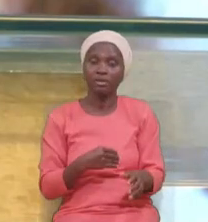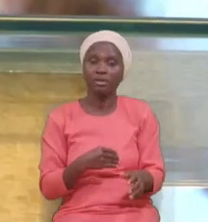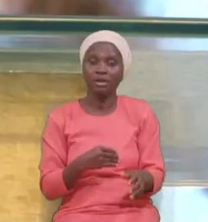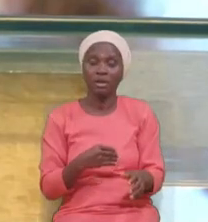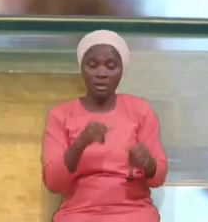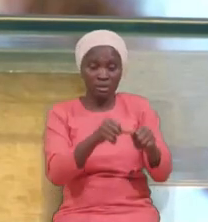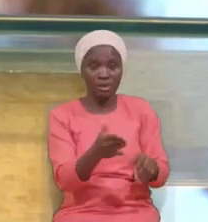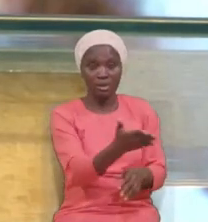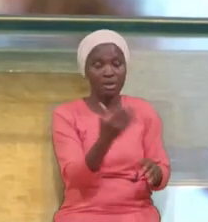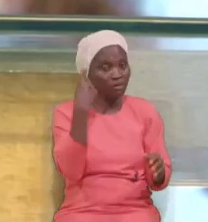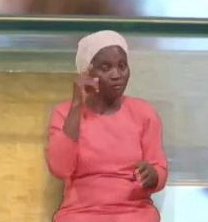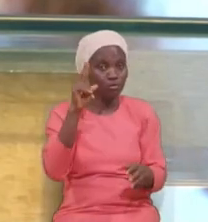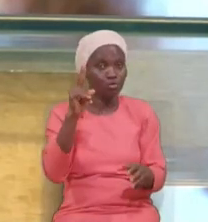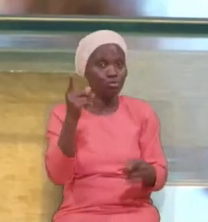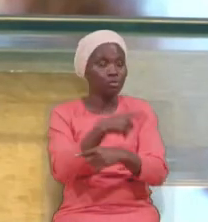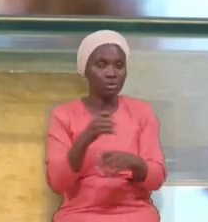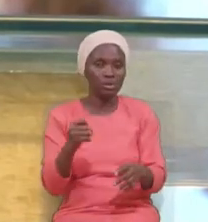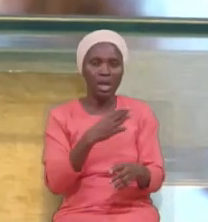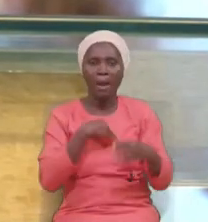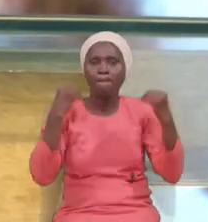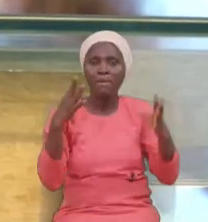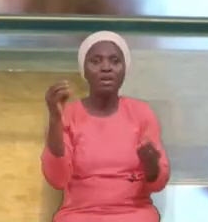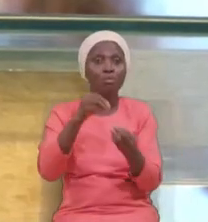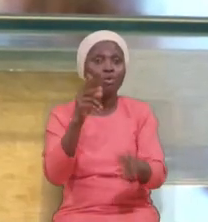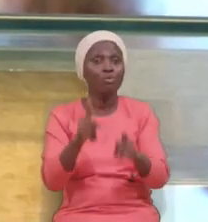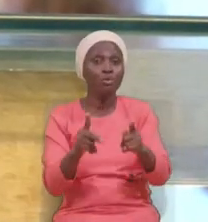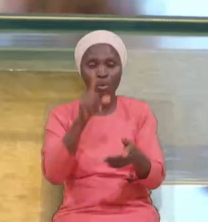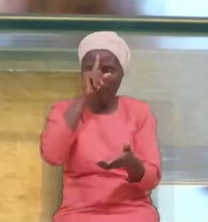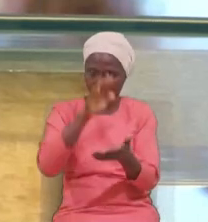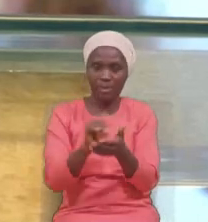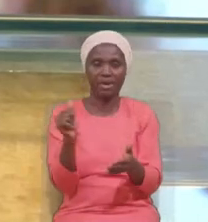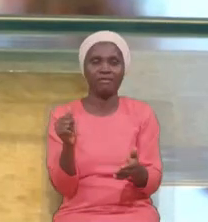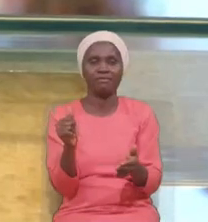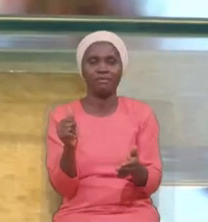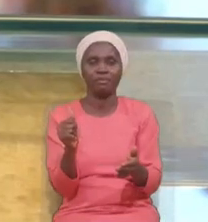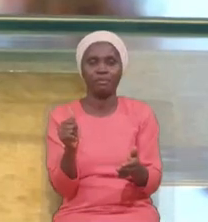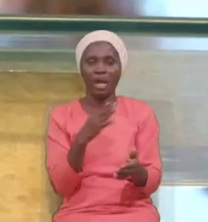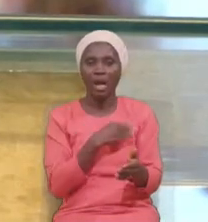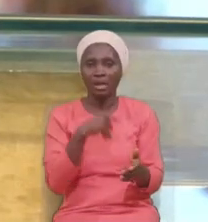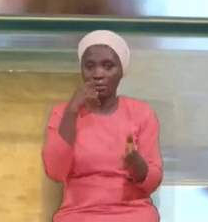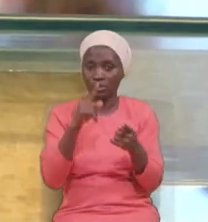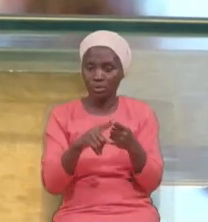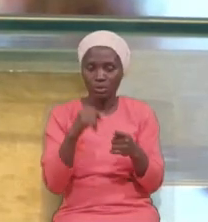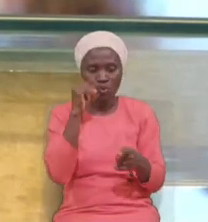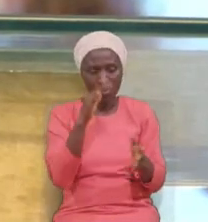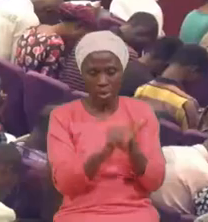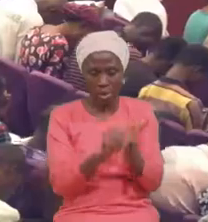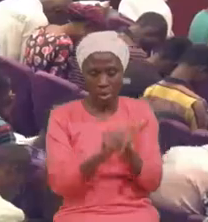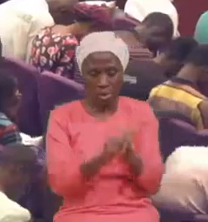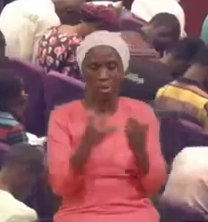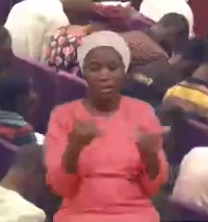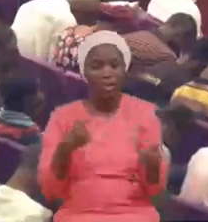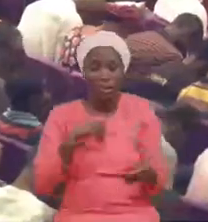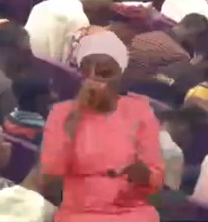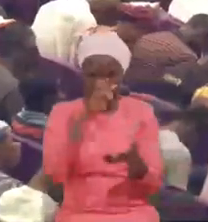grand nombre crurent à cause de sa parole. Et il disait à la femme, « Ce n'est plus à cause de ce